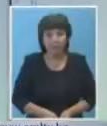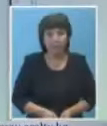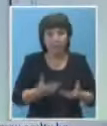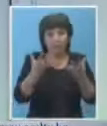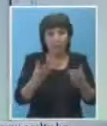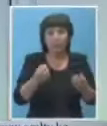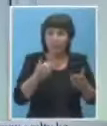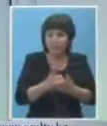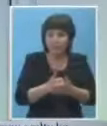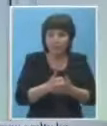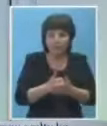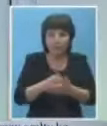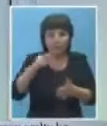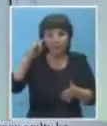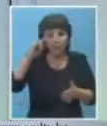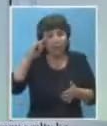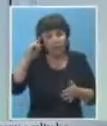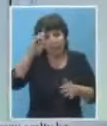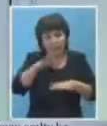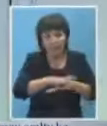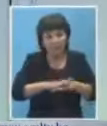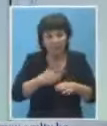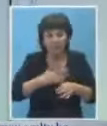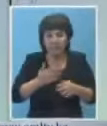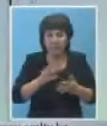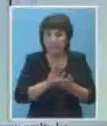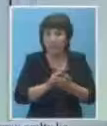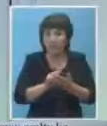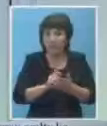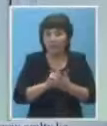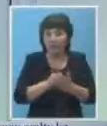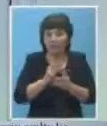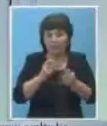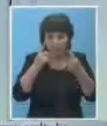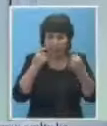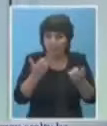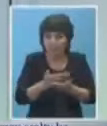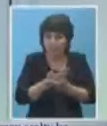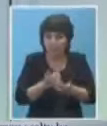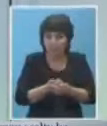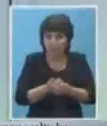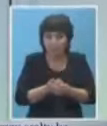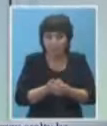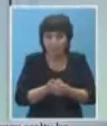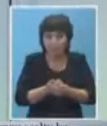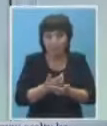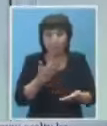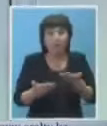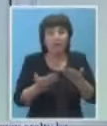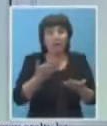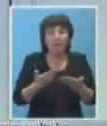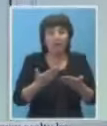дейін Қырғыз тарапынан бізге ешқандай ресми түрде мәлімет келген емес. Қандай